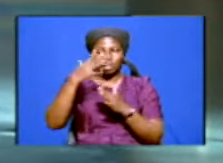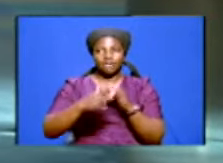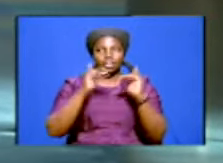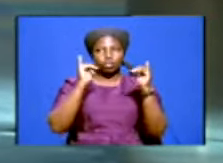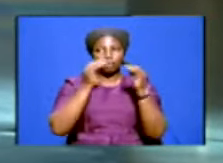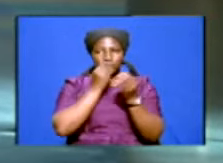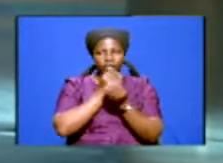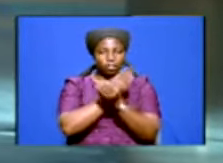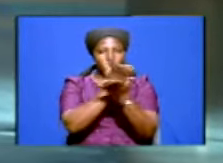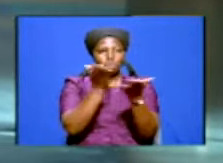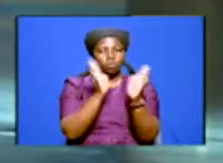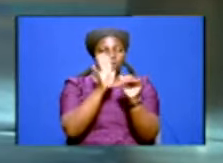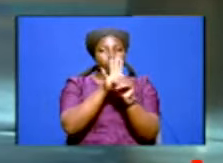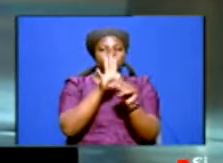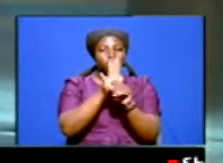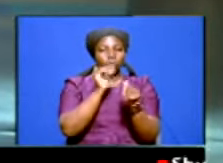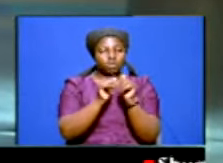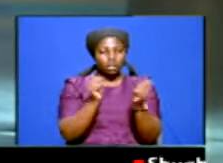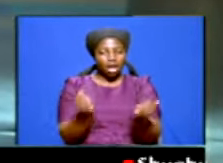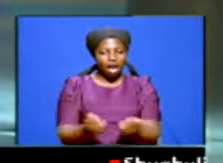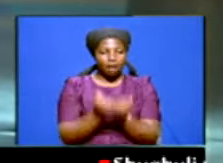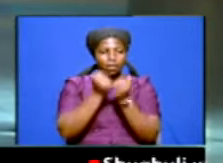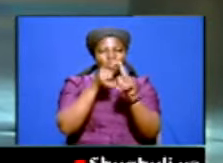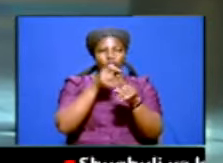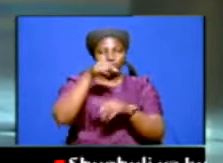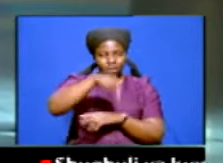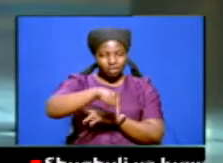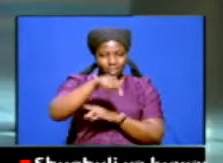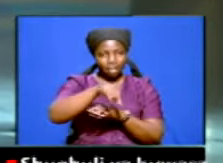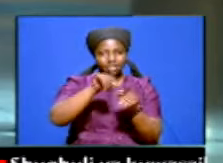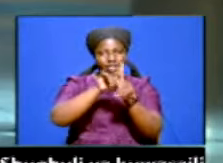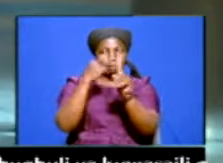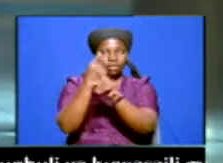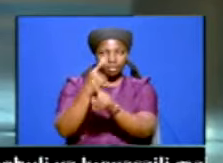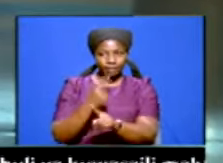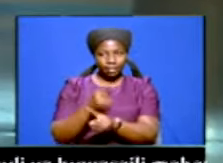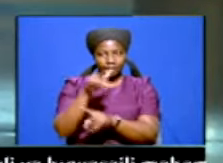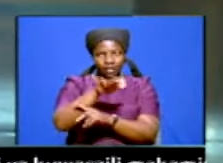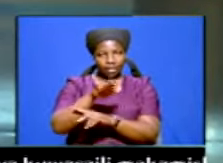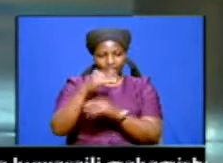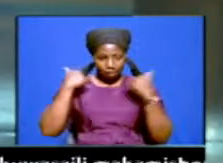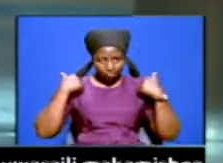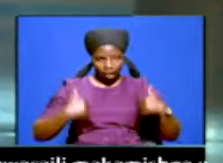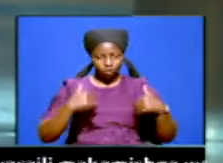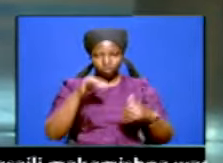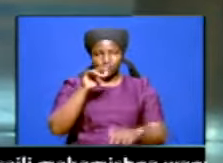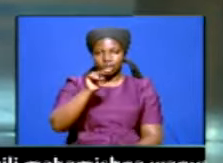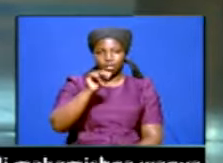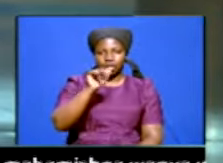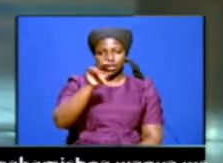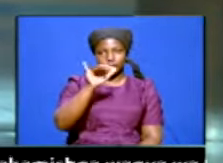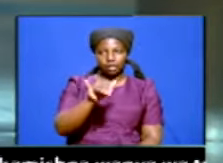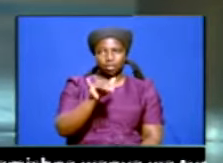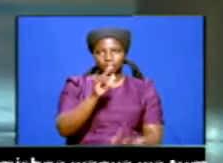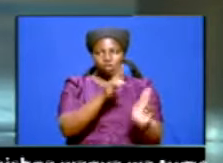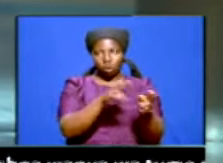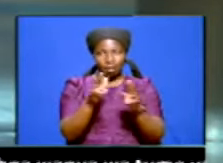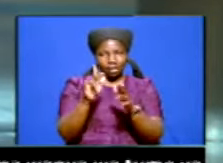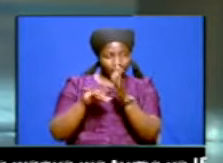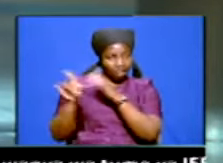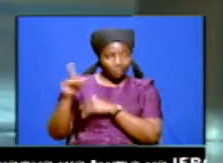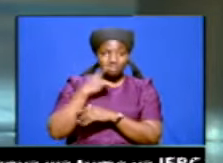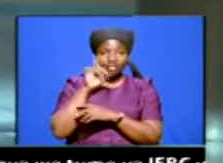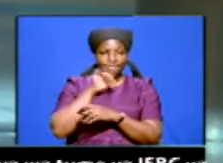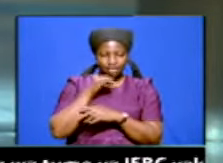mengi yanayojiri kutoka humu na maeneo tofauti. Jina langu ni Nancy Onyanya. Bila shaka kama alivyosema, jina langu pia